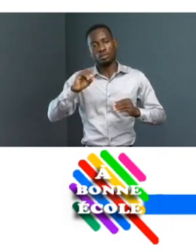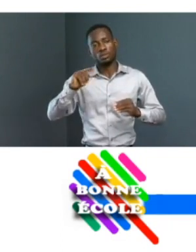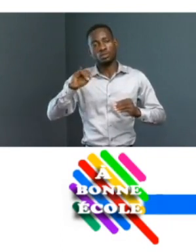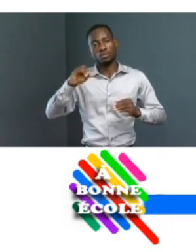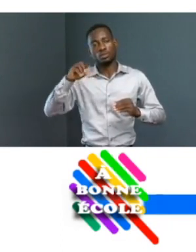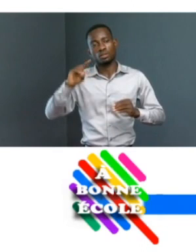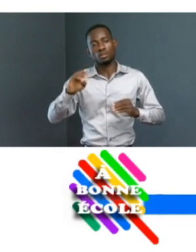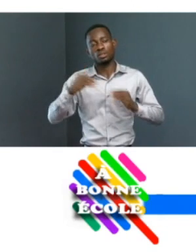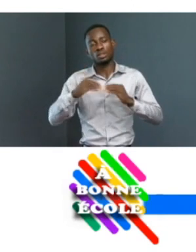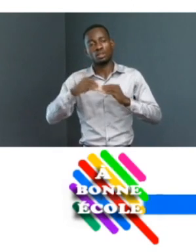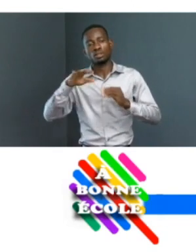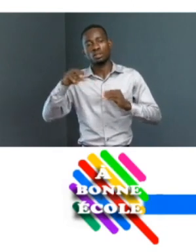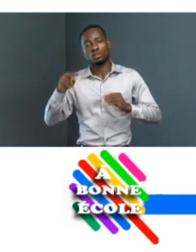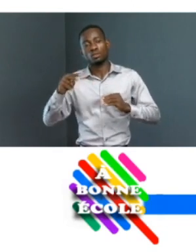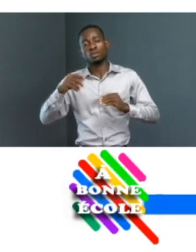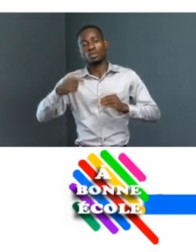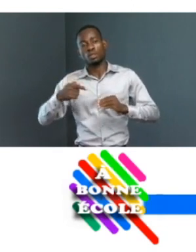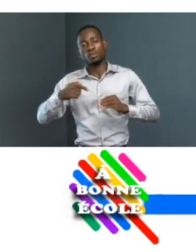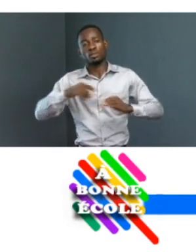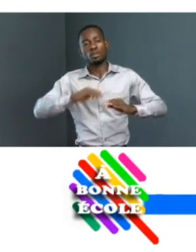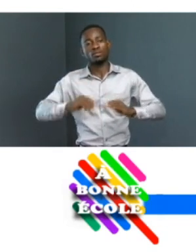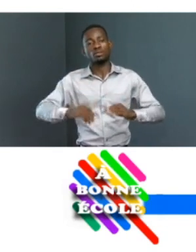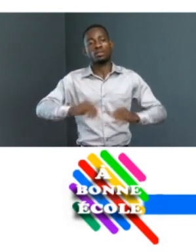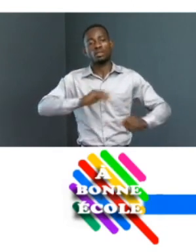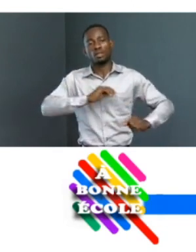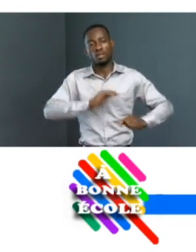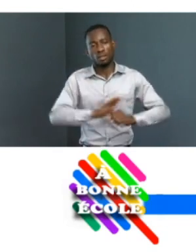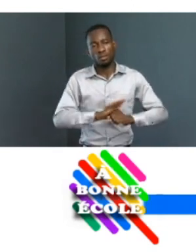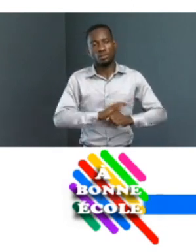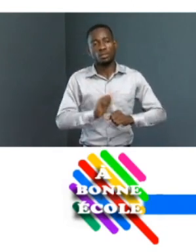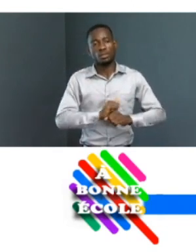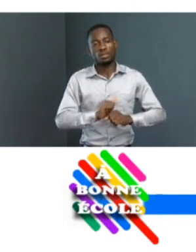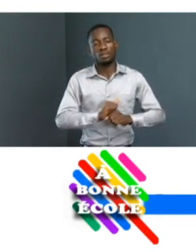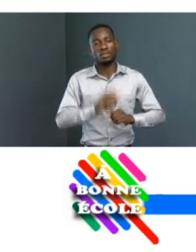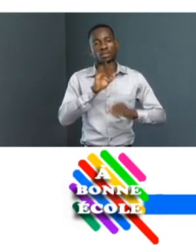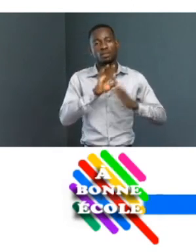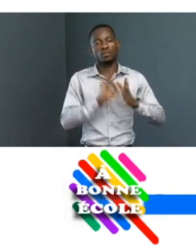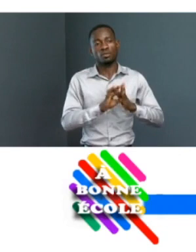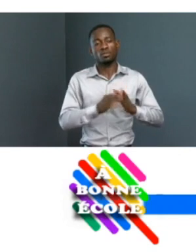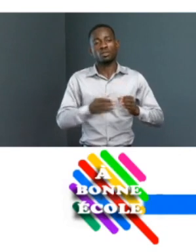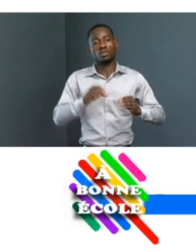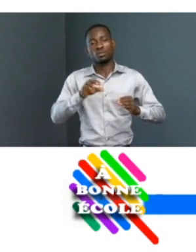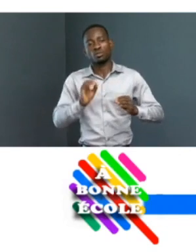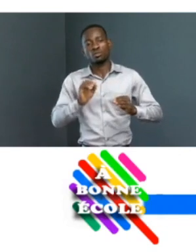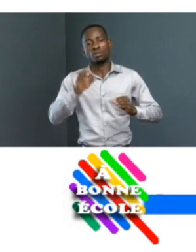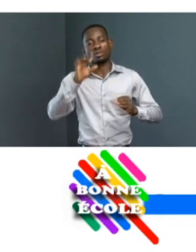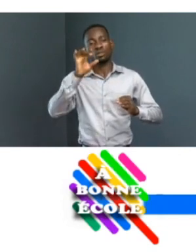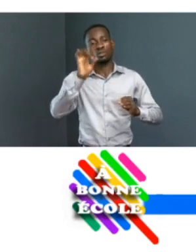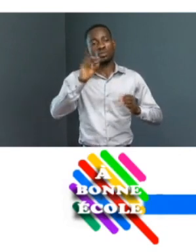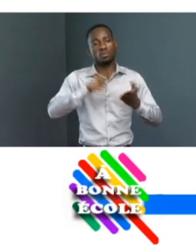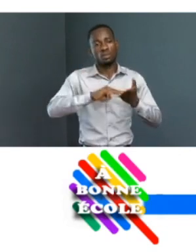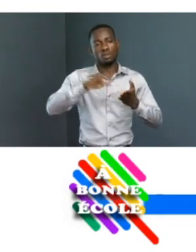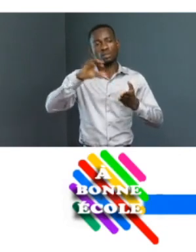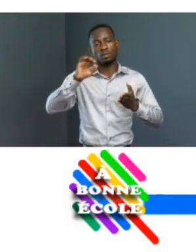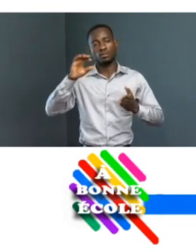dans ce cas, lorsque vous appliquez la formule, vous allez trouver comme apport énergétique 8932 kJ.